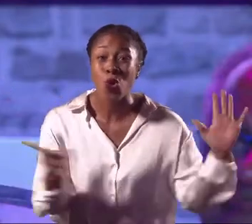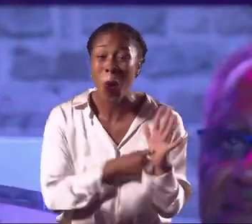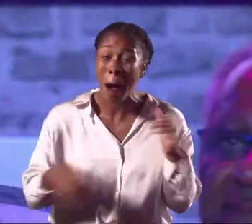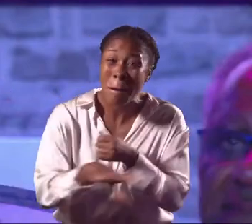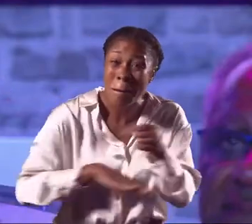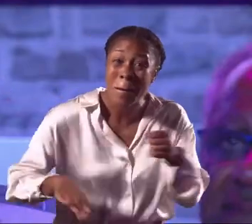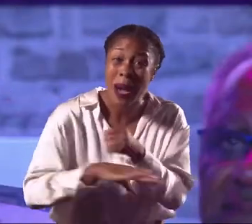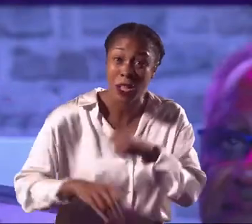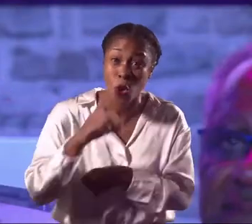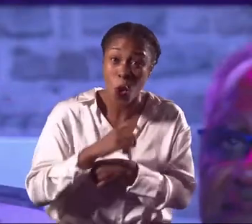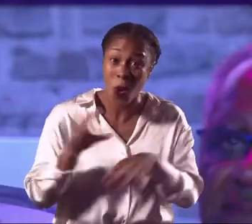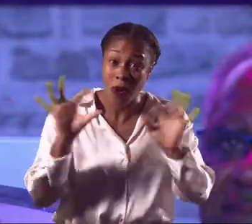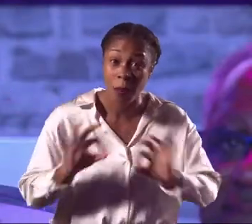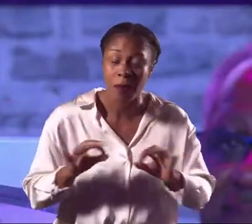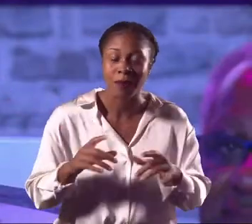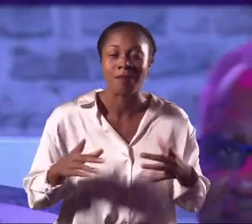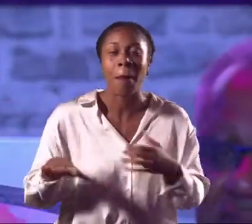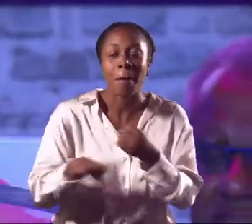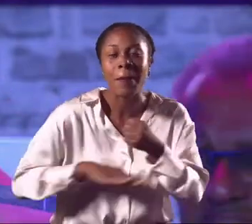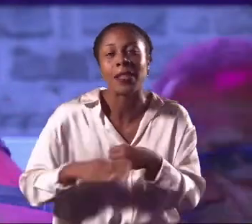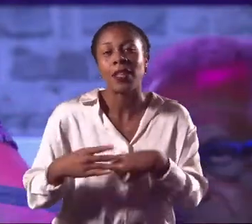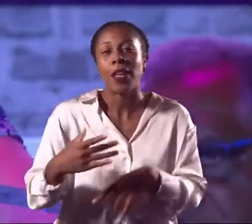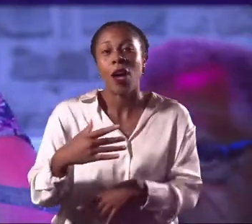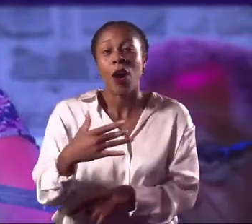aussi fondamental que le droit à la santé.